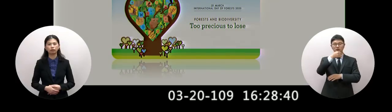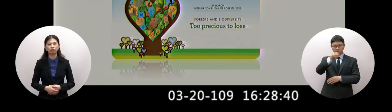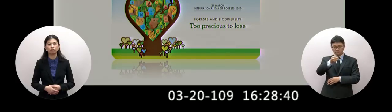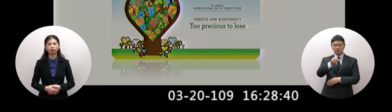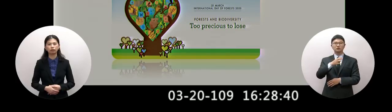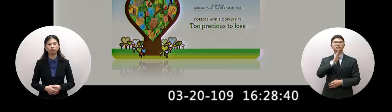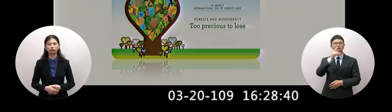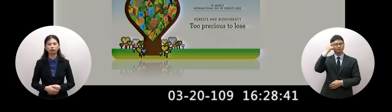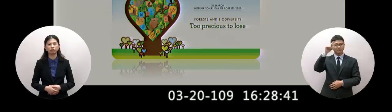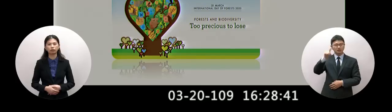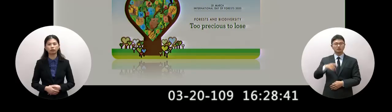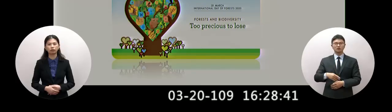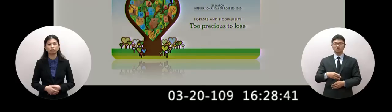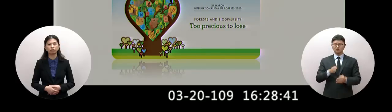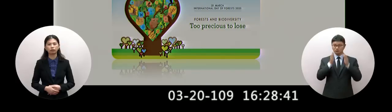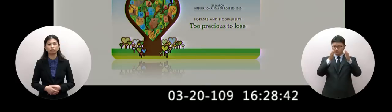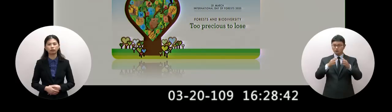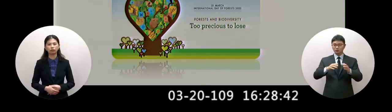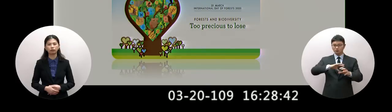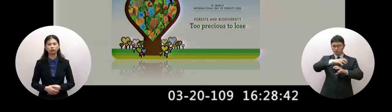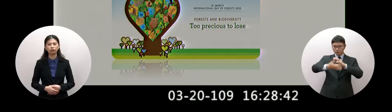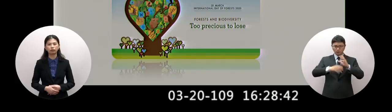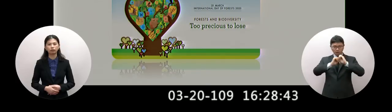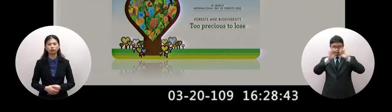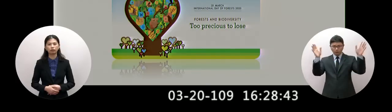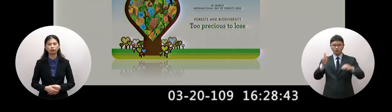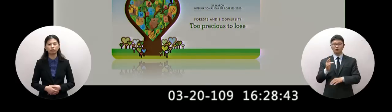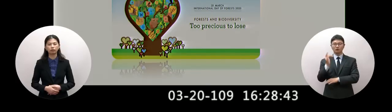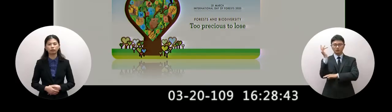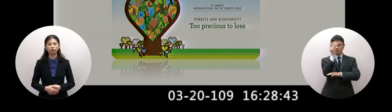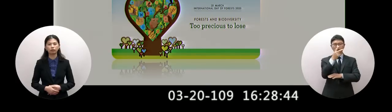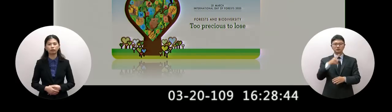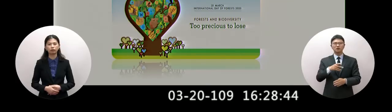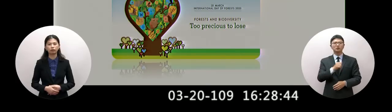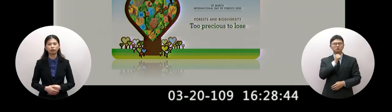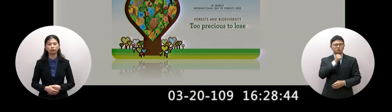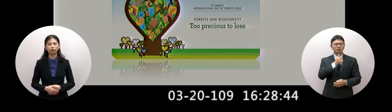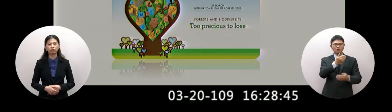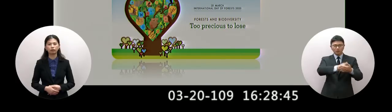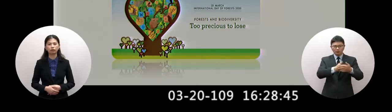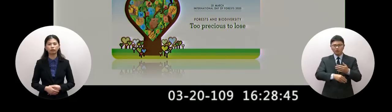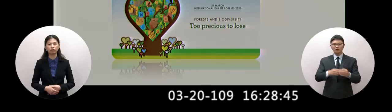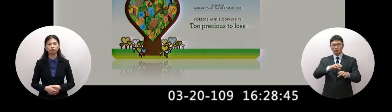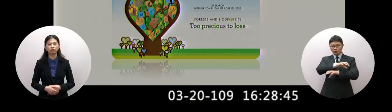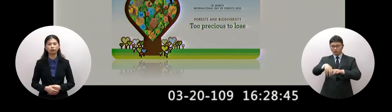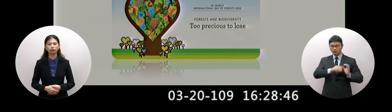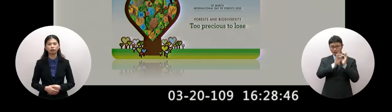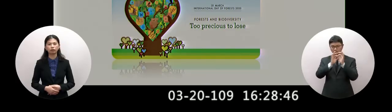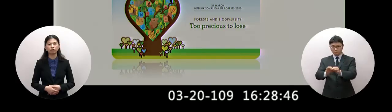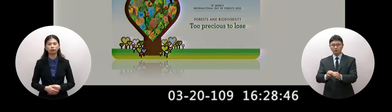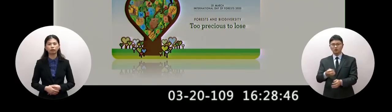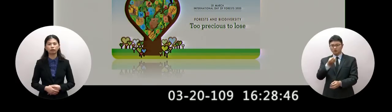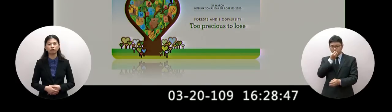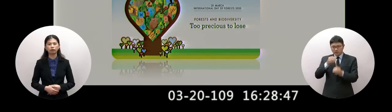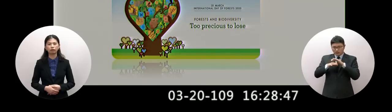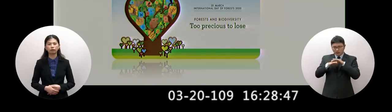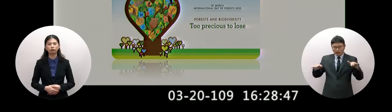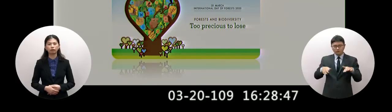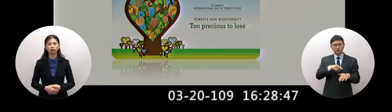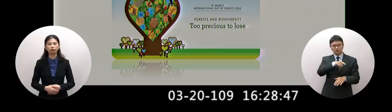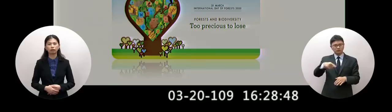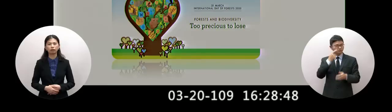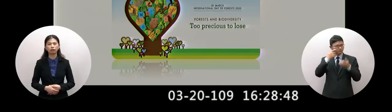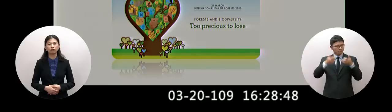天，向全球宣导森林对于消除贫穷、环境永续还有粮食安全的重要